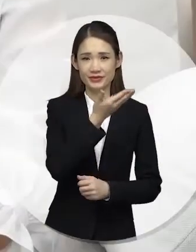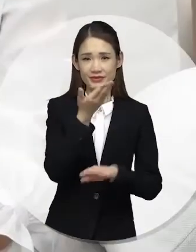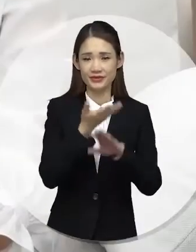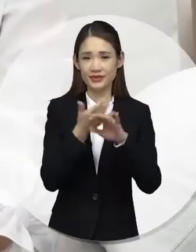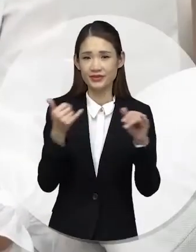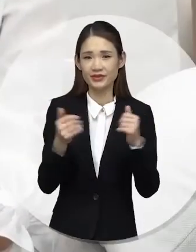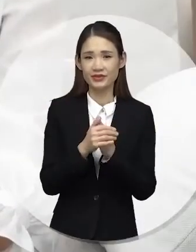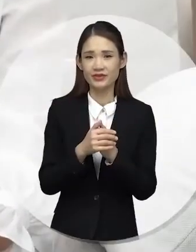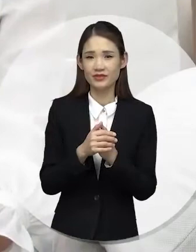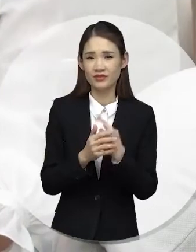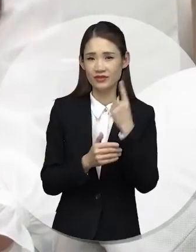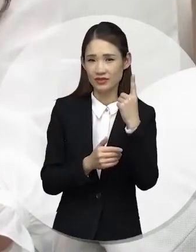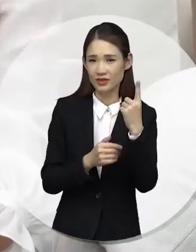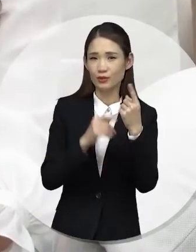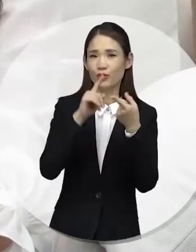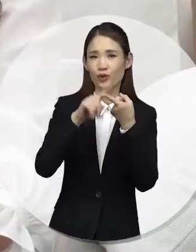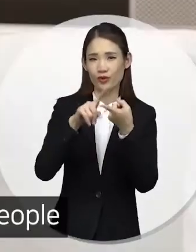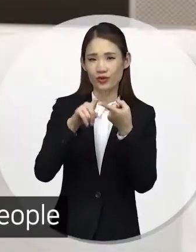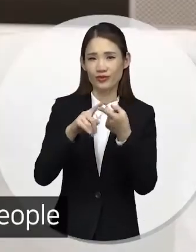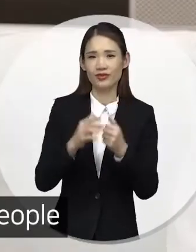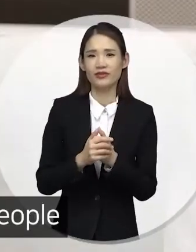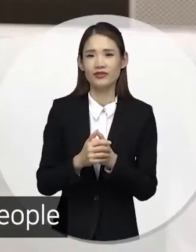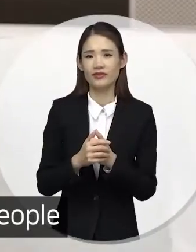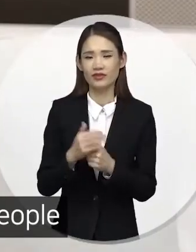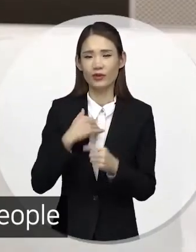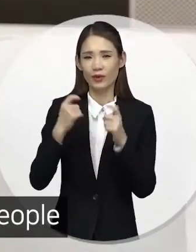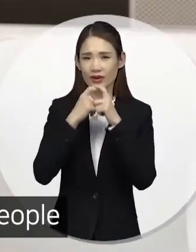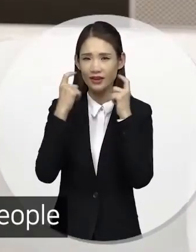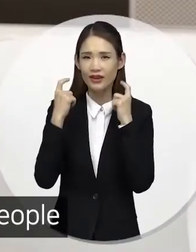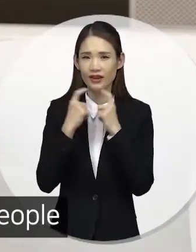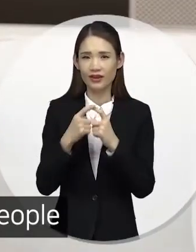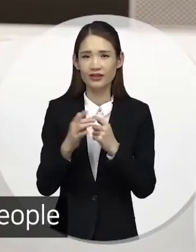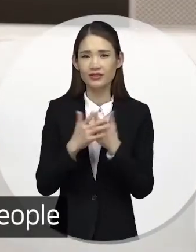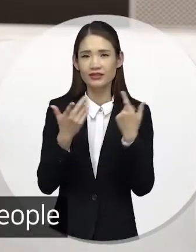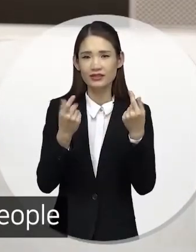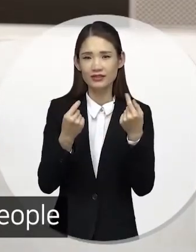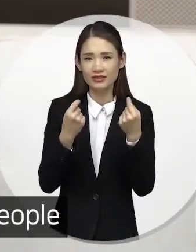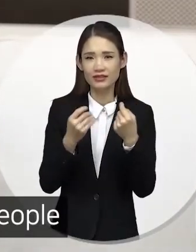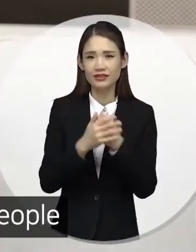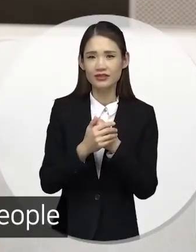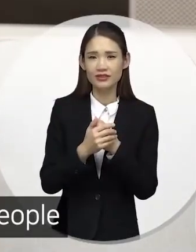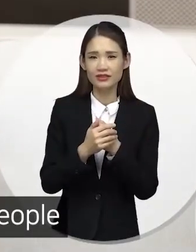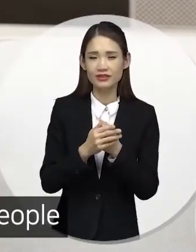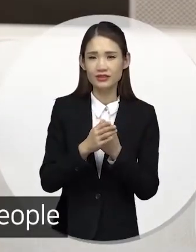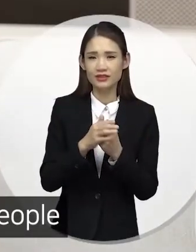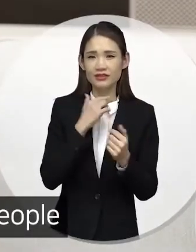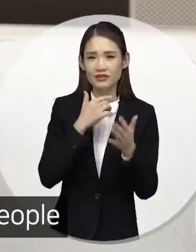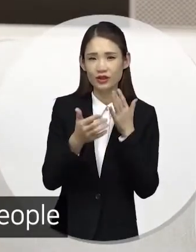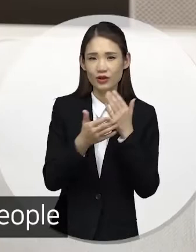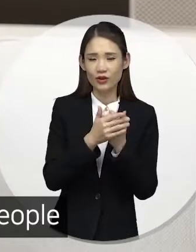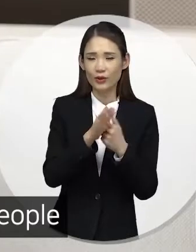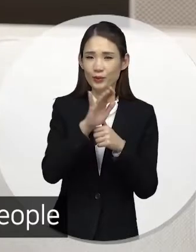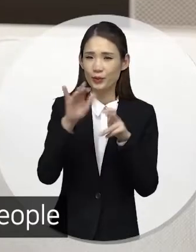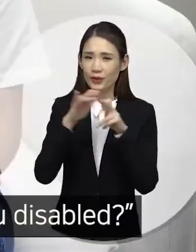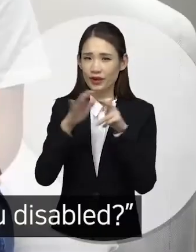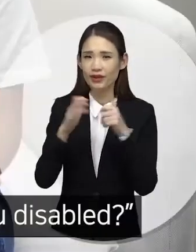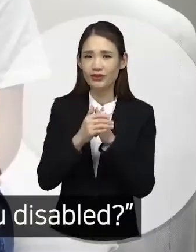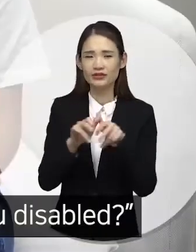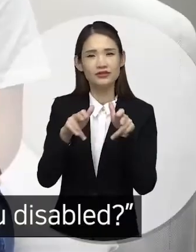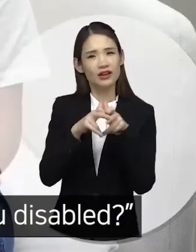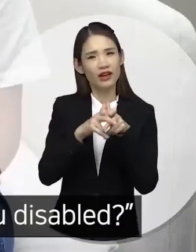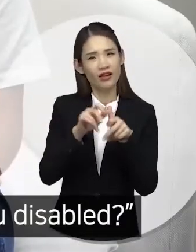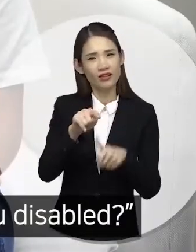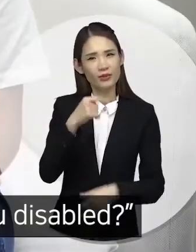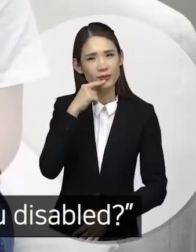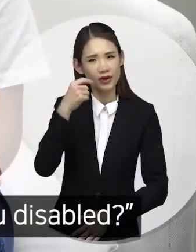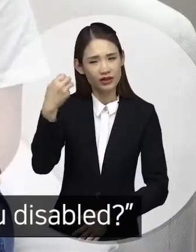혹시? 근데 1번에 대해서는 뭔가 저는 개인적으로 그러한 지적이 비장애인들이 훨씬 하기 쉽다고 생각하거든요.